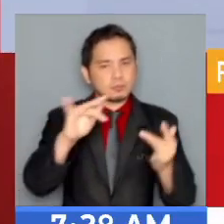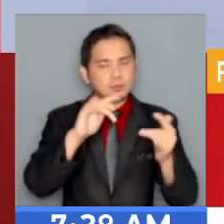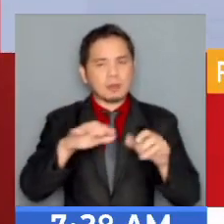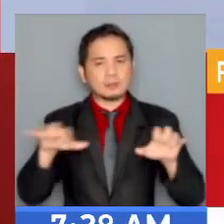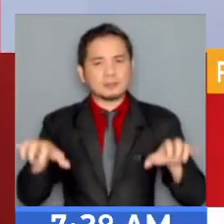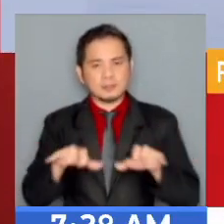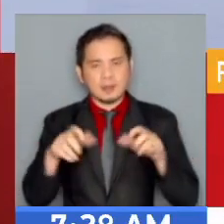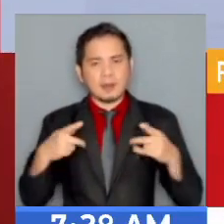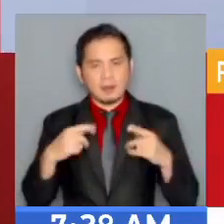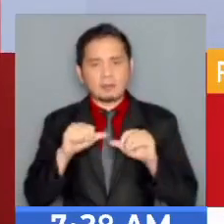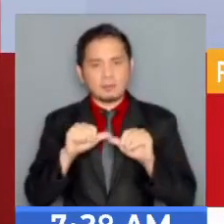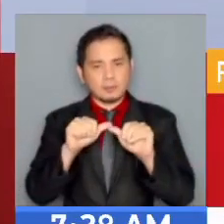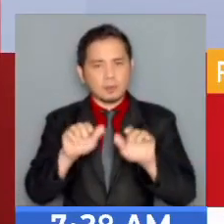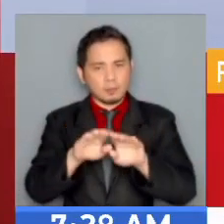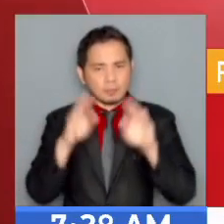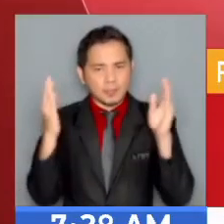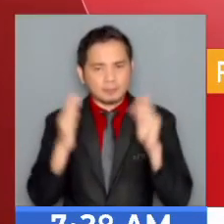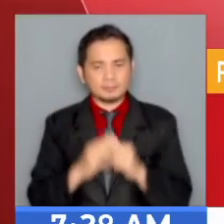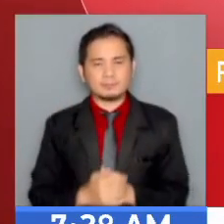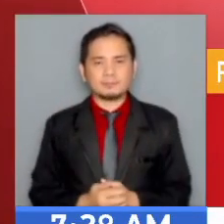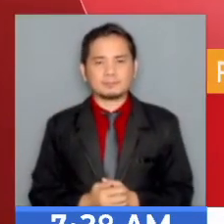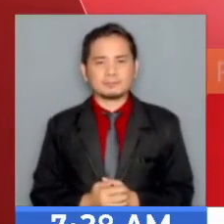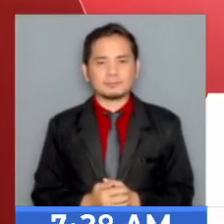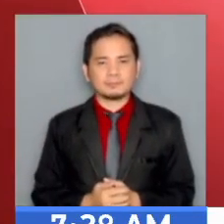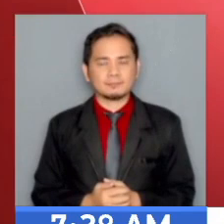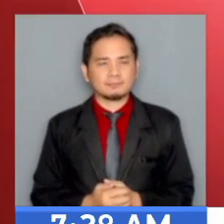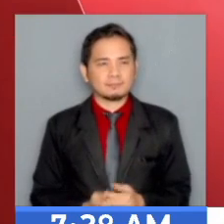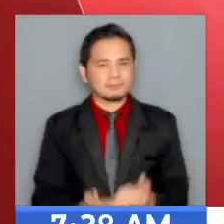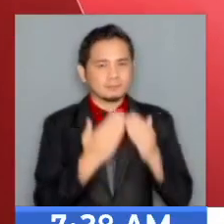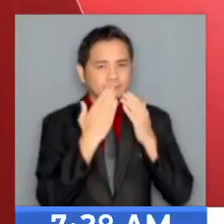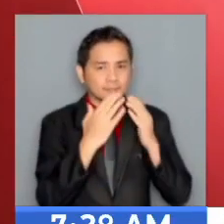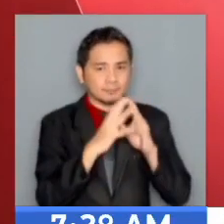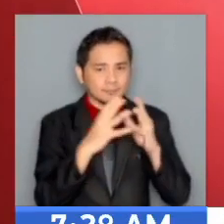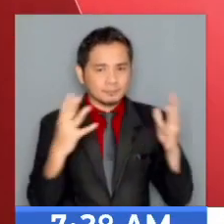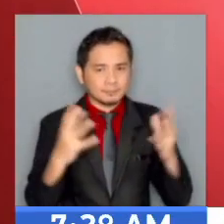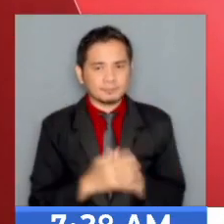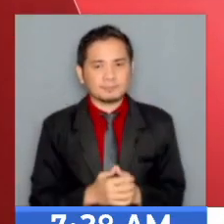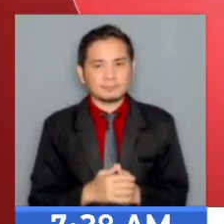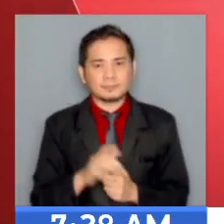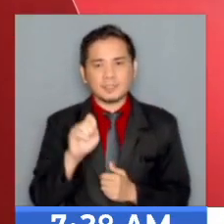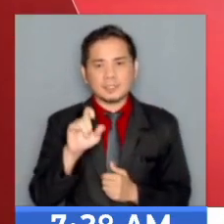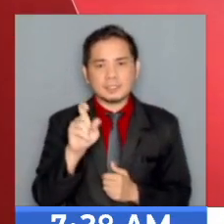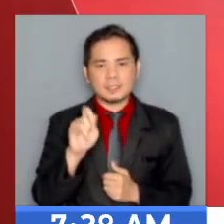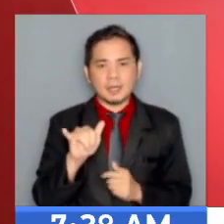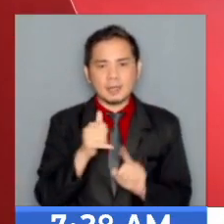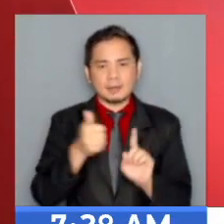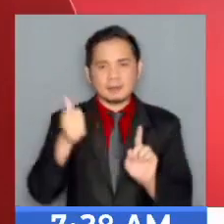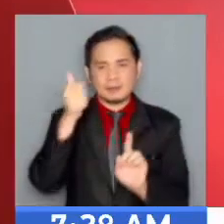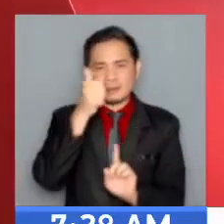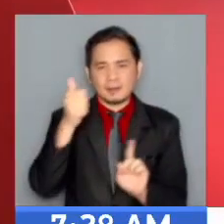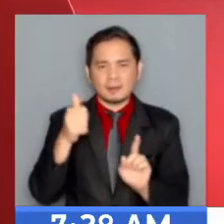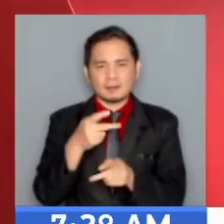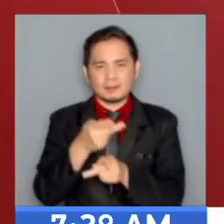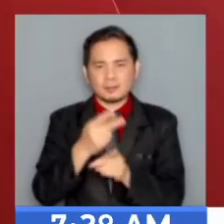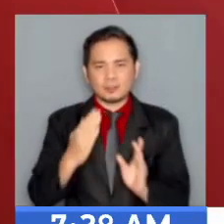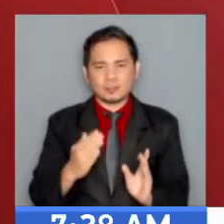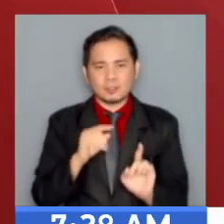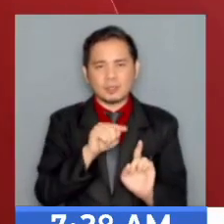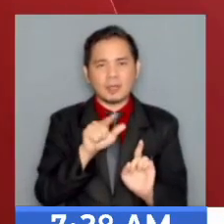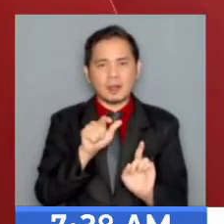namin. Maraming salamat, Talisay Municipal Administrator Alfred Ansiado. Ingat po kayo. Salamat po,